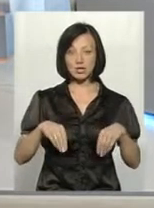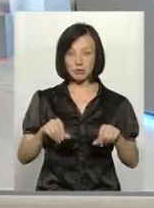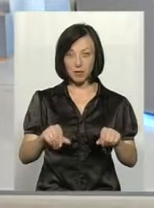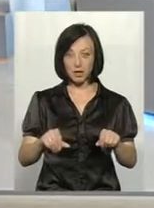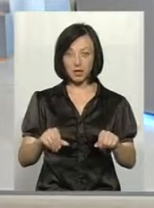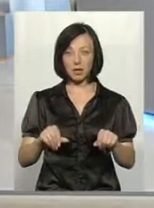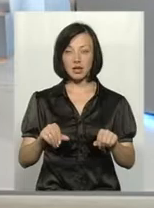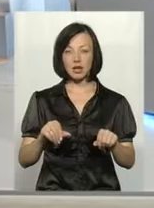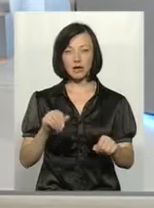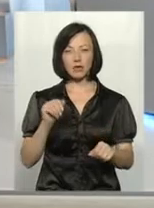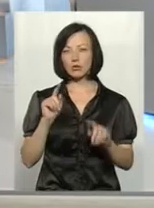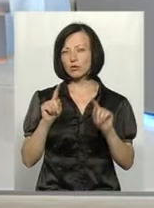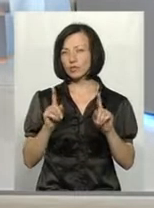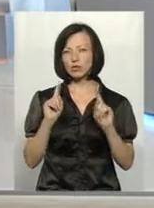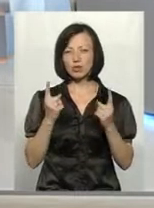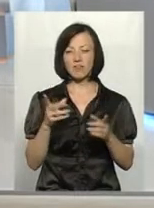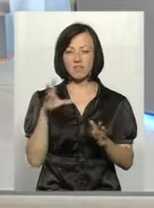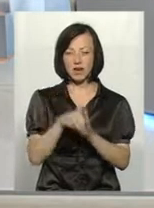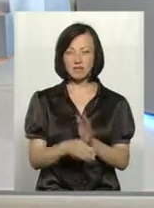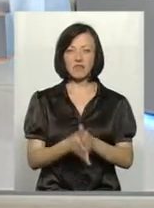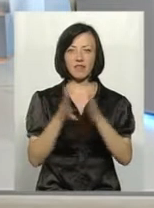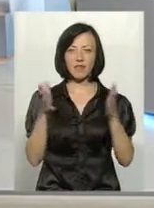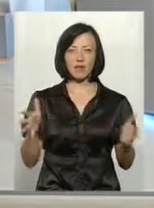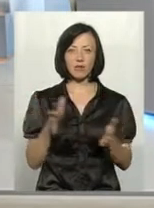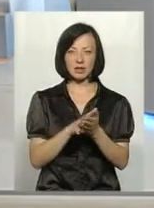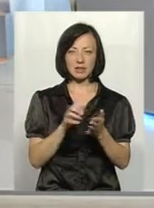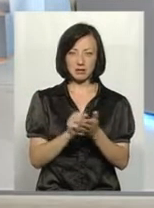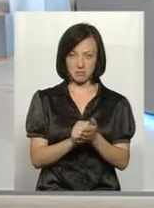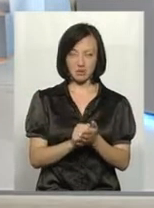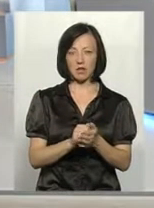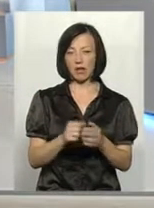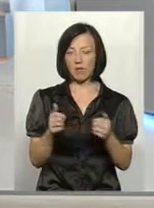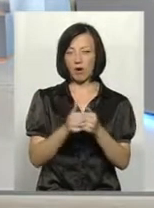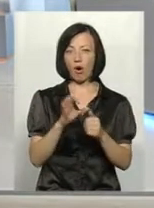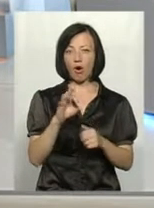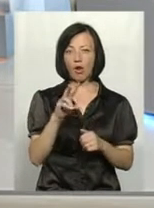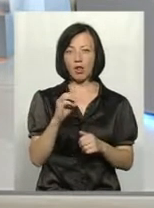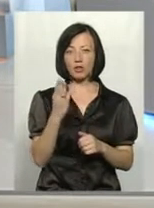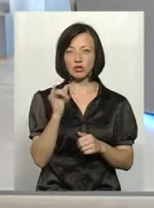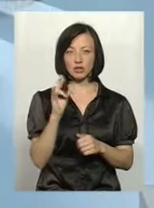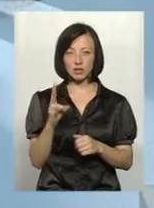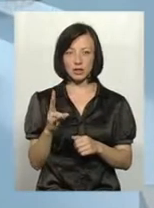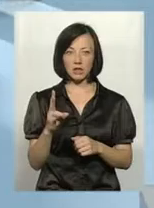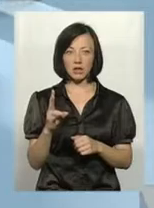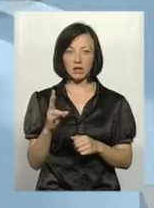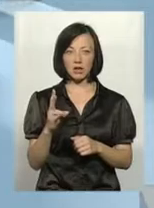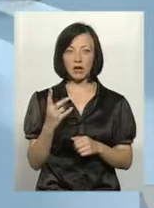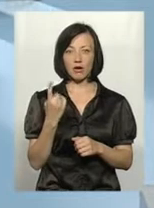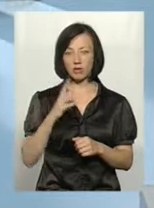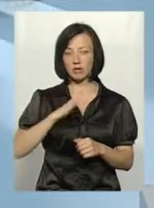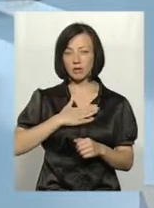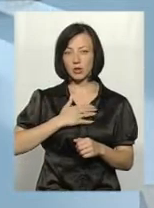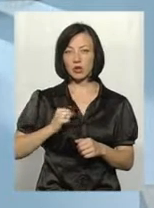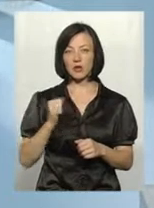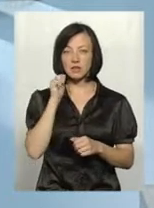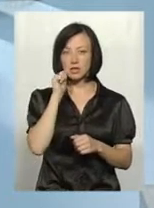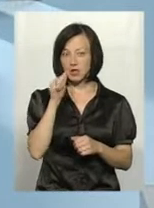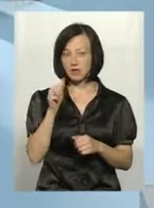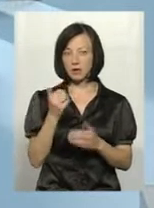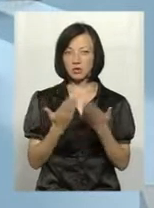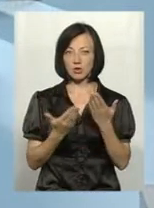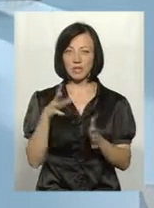він може бути ввести дуже велику дестабілізацію. Той самий Олешин, от рядом показали, так, Іван Ізбіцький, хороший мій товариш, завтра веде